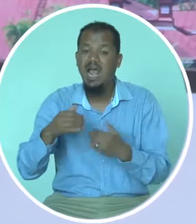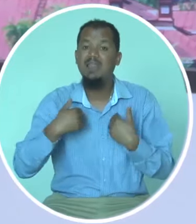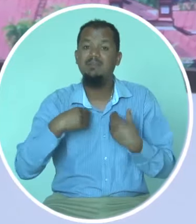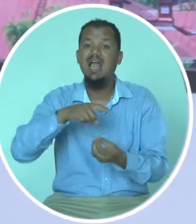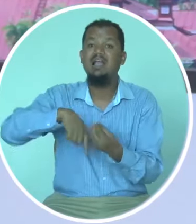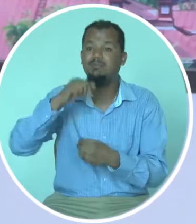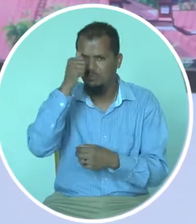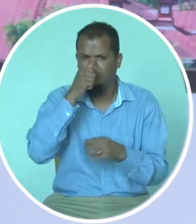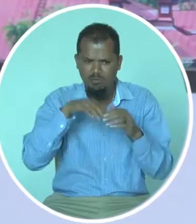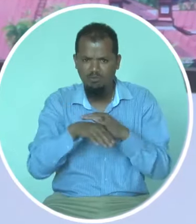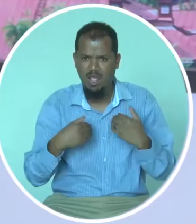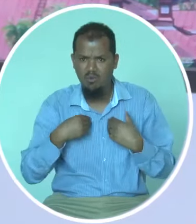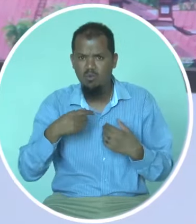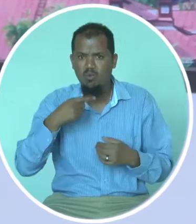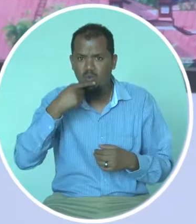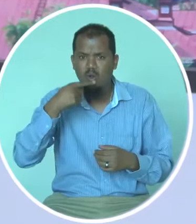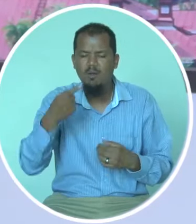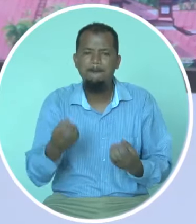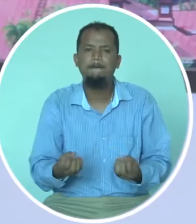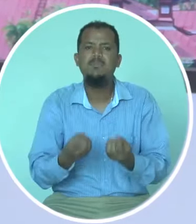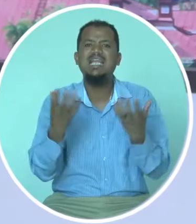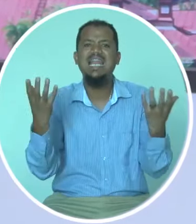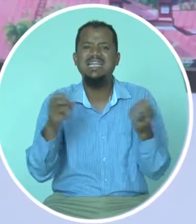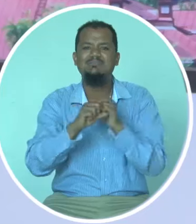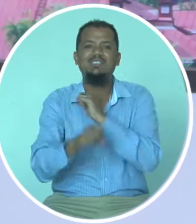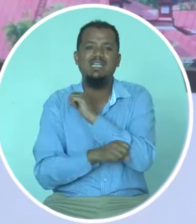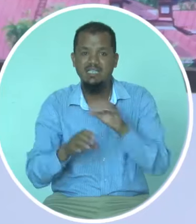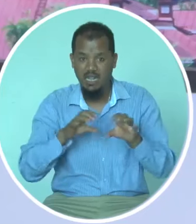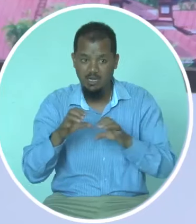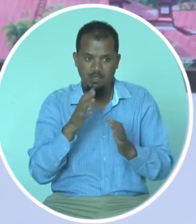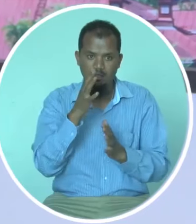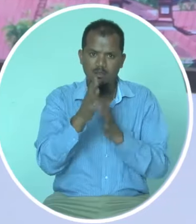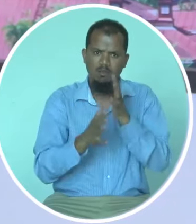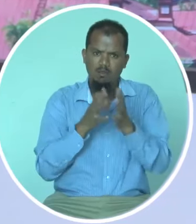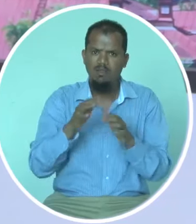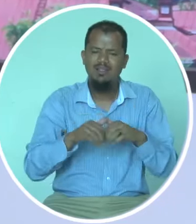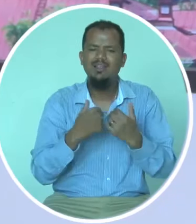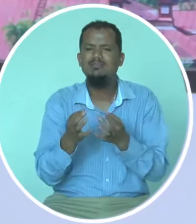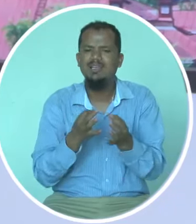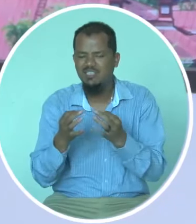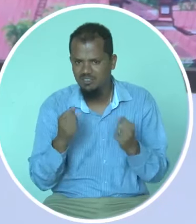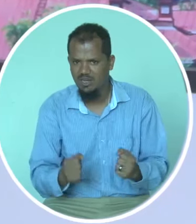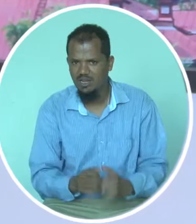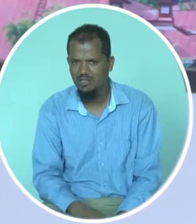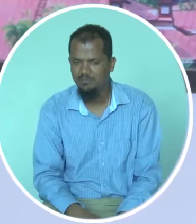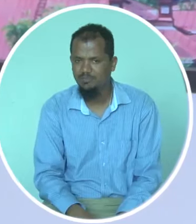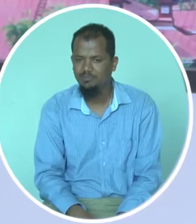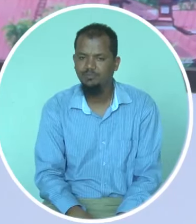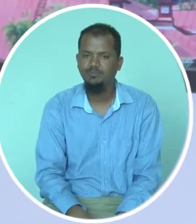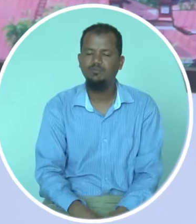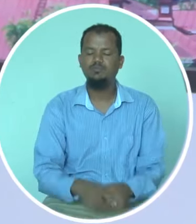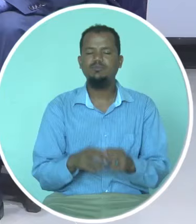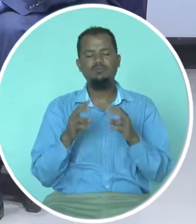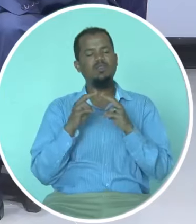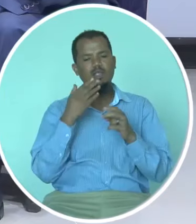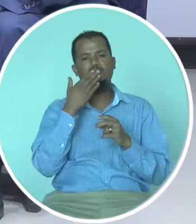አካባቢ በኢትዮጵያ ውስጥ ያሉ ቋንቋዎች ብዝሃነትን መሰረት ያደረገ የምልክት ቋንቋን እንዴት መግለጽ እንችላለን?